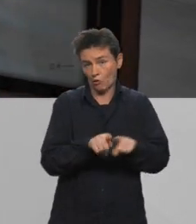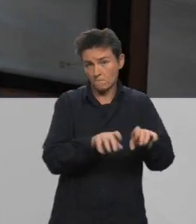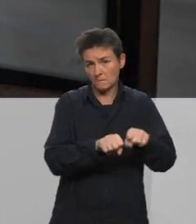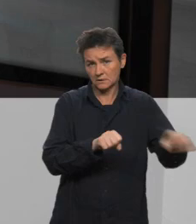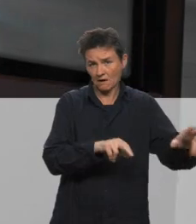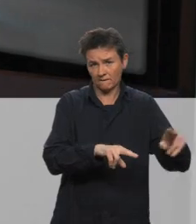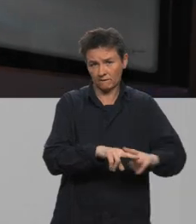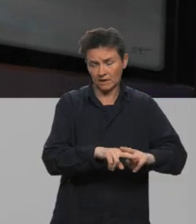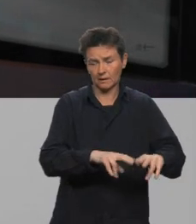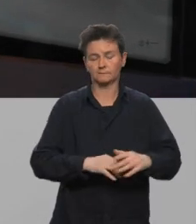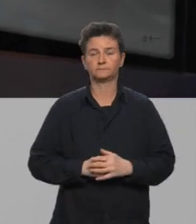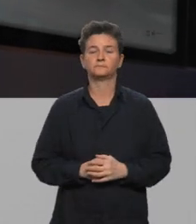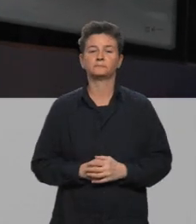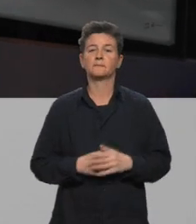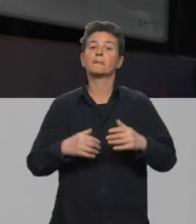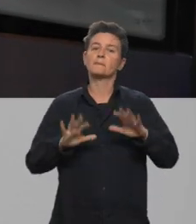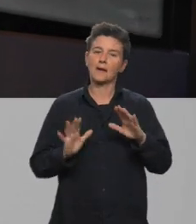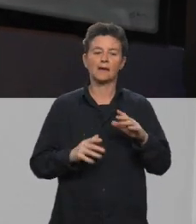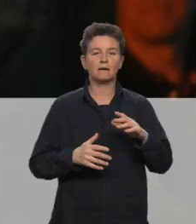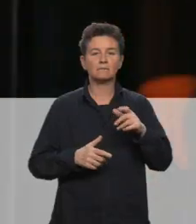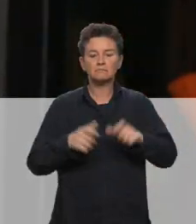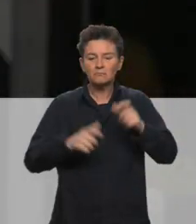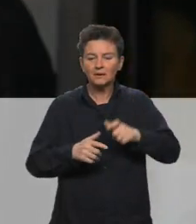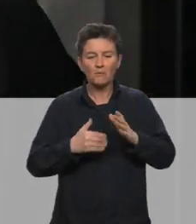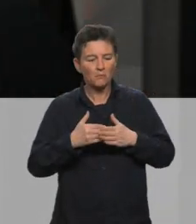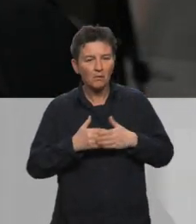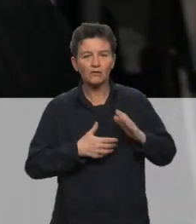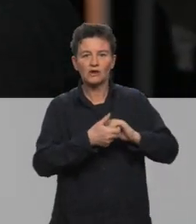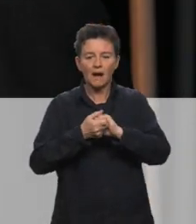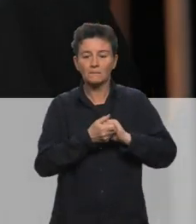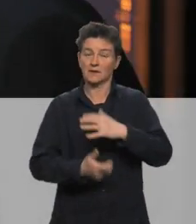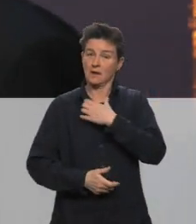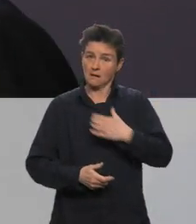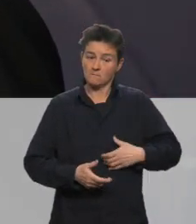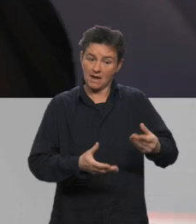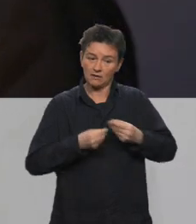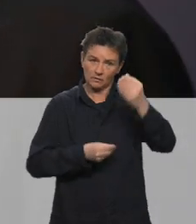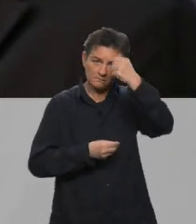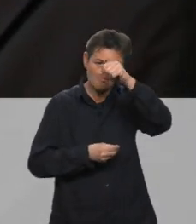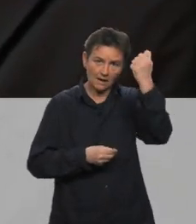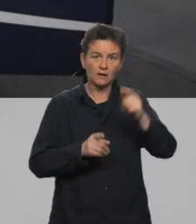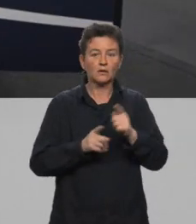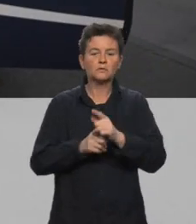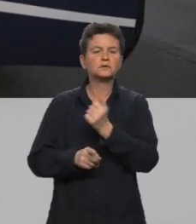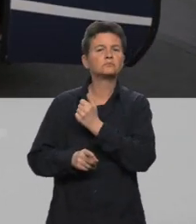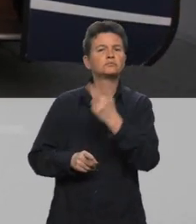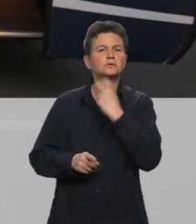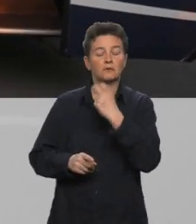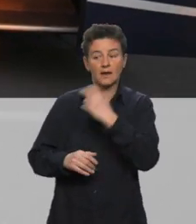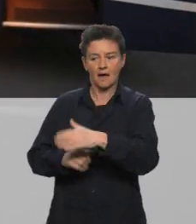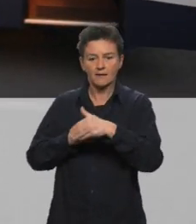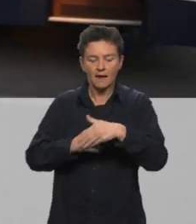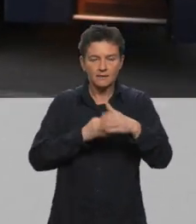médias. Grâce au soutien de mes proches, des maires qui m'ont parrainé et de si nombreux